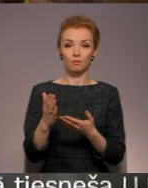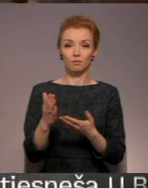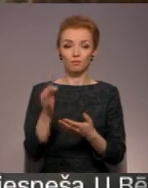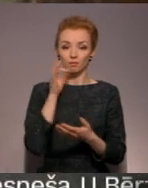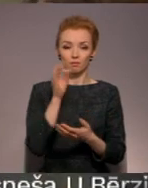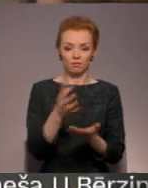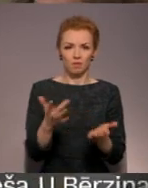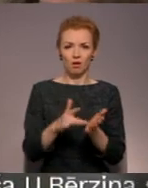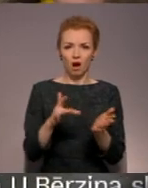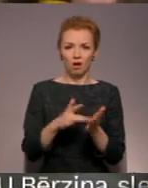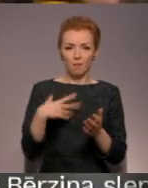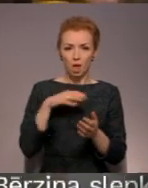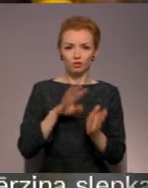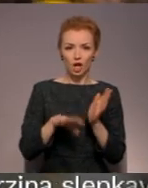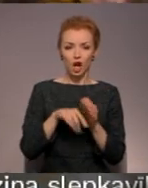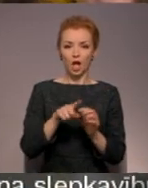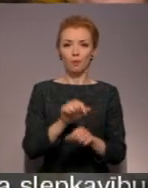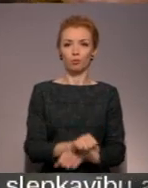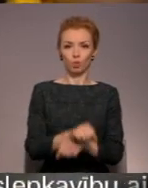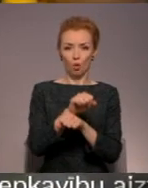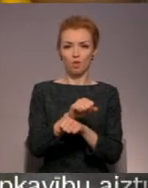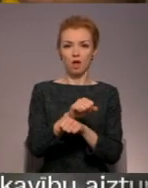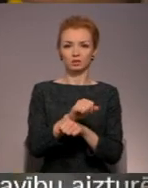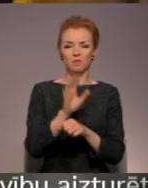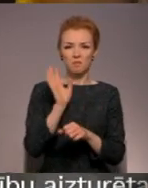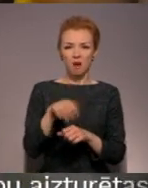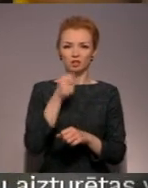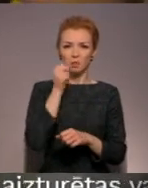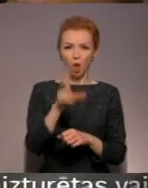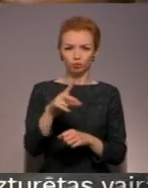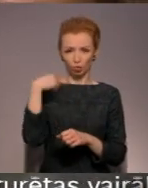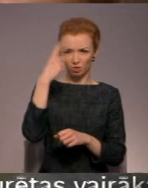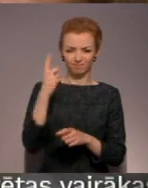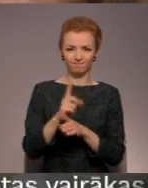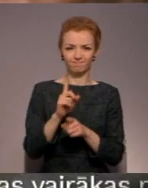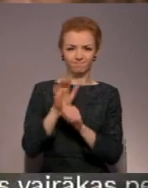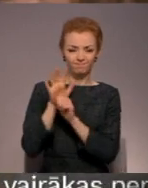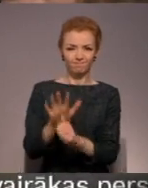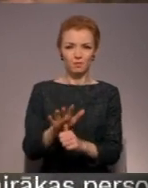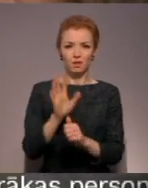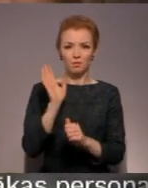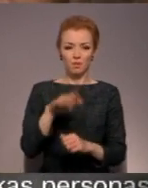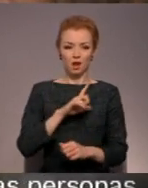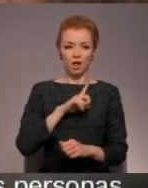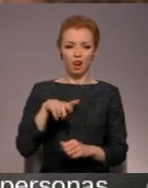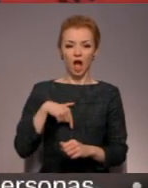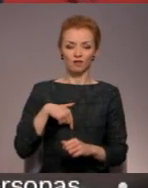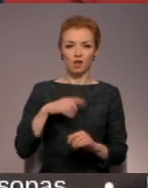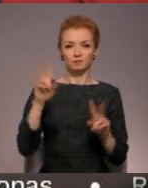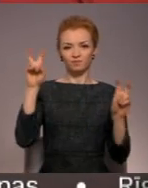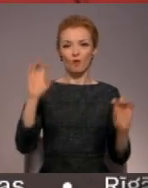Mūsu iziešana bija protesta zīme par cinismu, par spļaušanu sejā, par Latvijas veiksmes